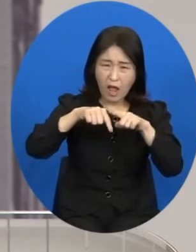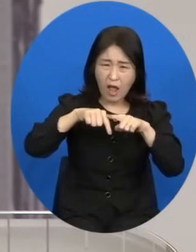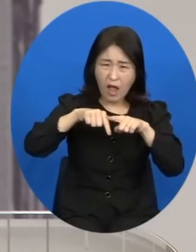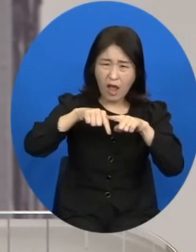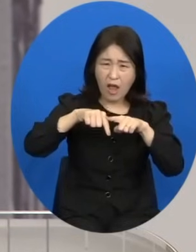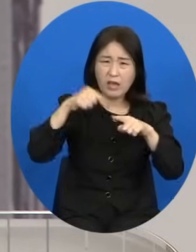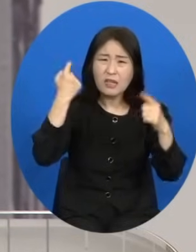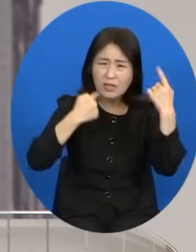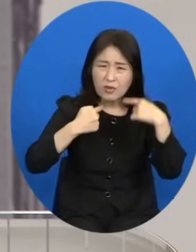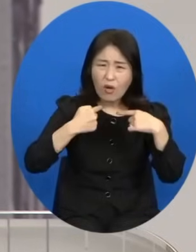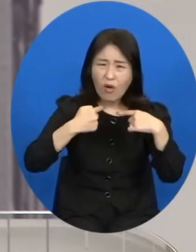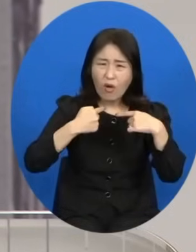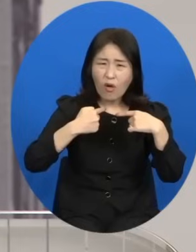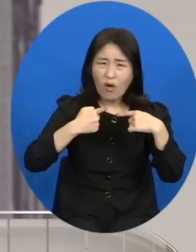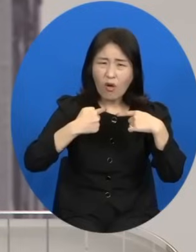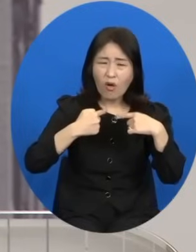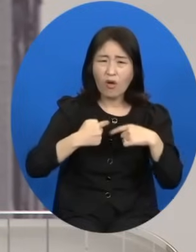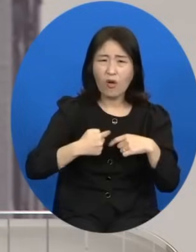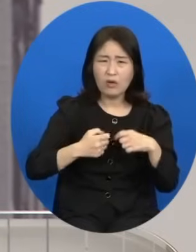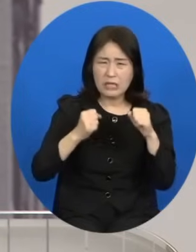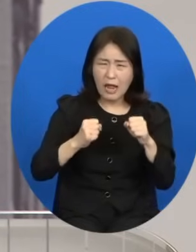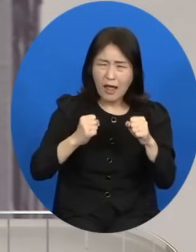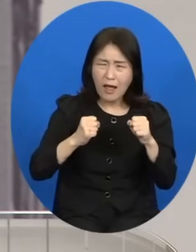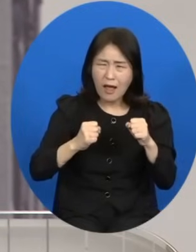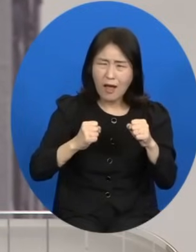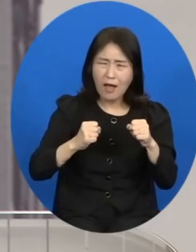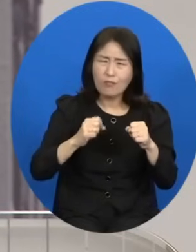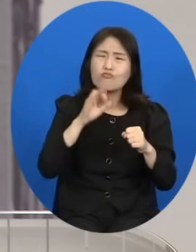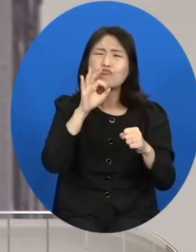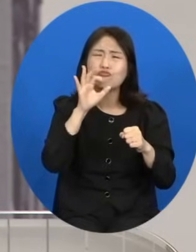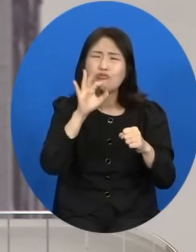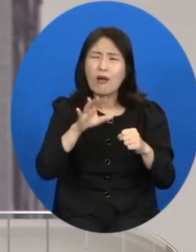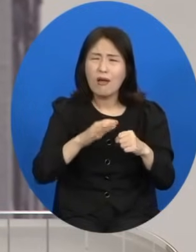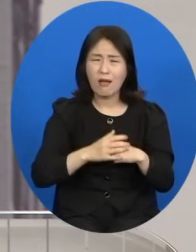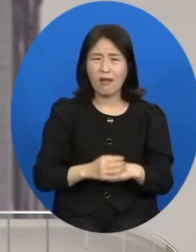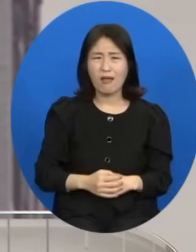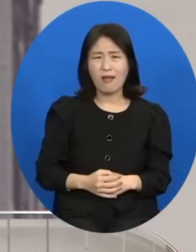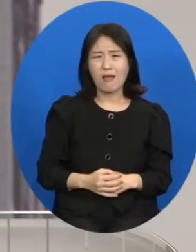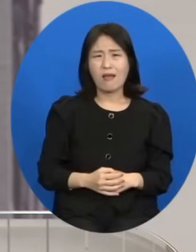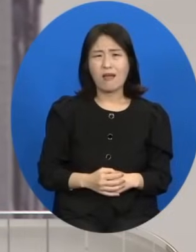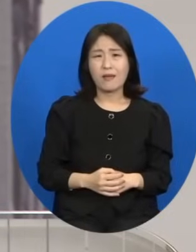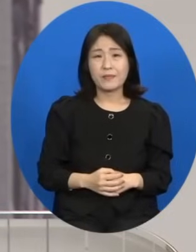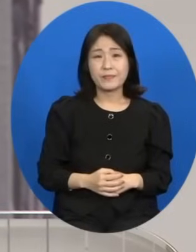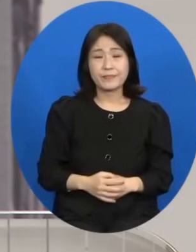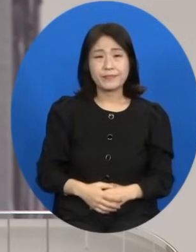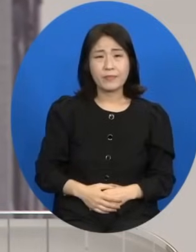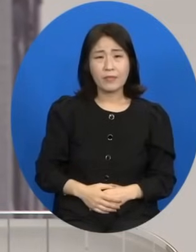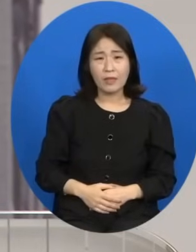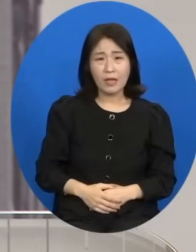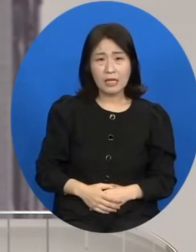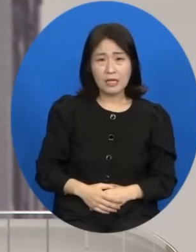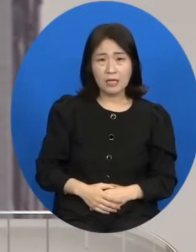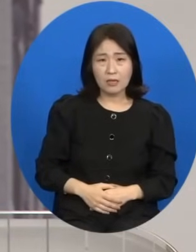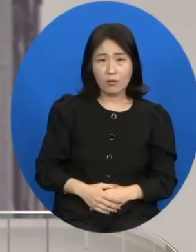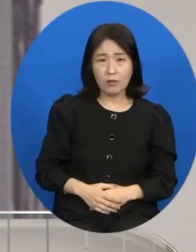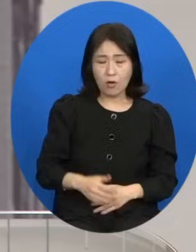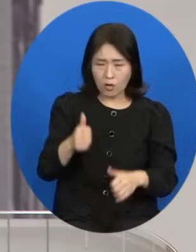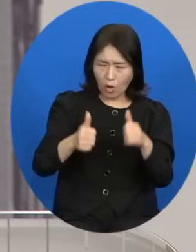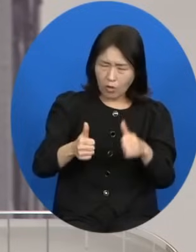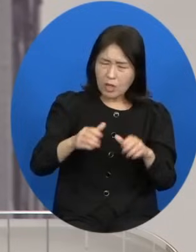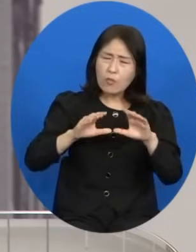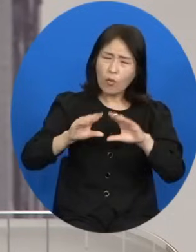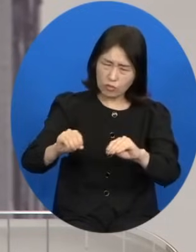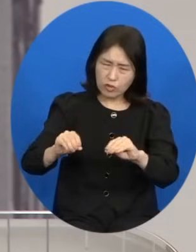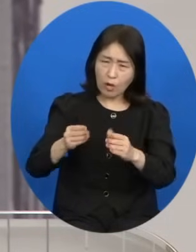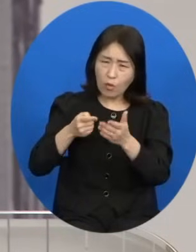부상을 당했기 때문에 사람들이 포기해라 그만둬라 대회 주에서도 이제 그만 시켜야 된다 막 이런